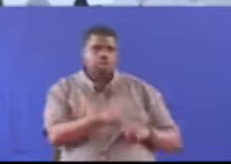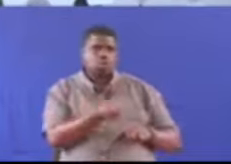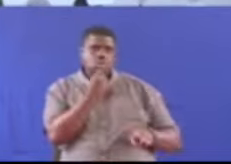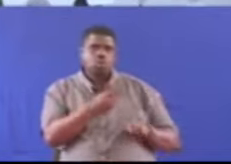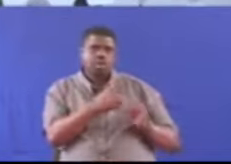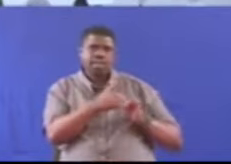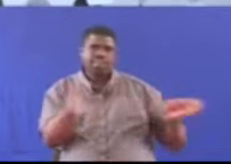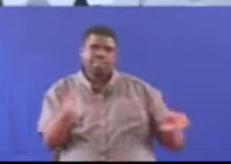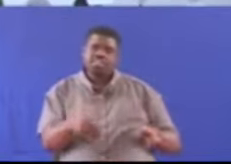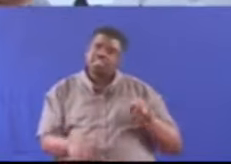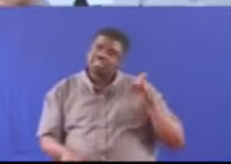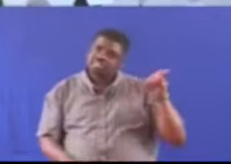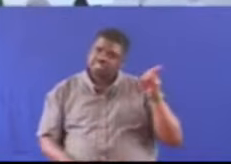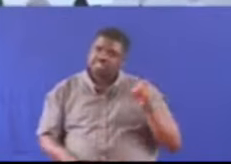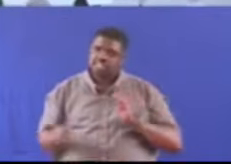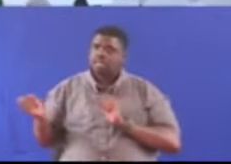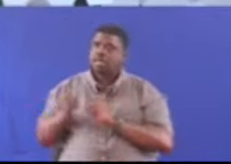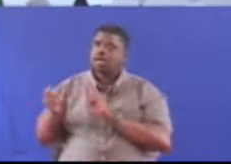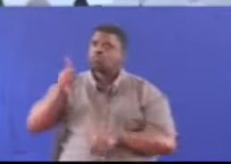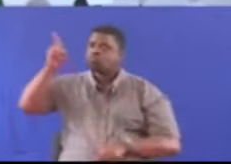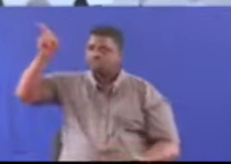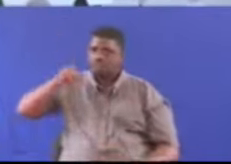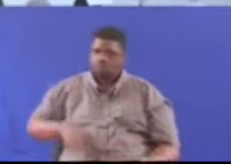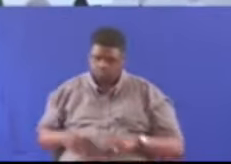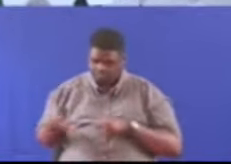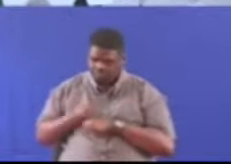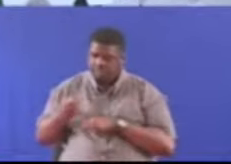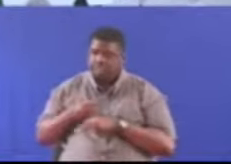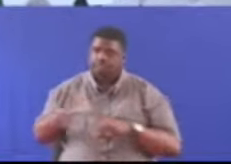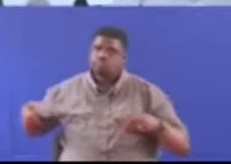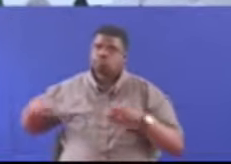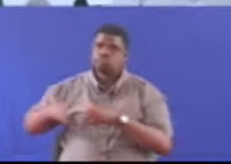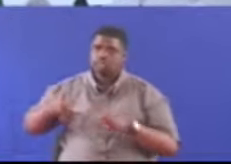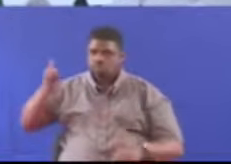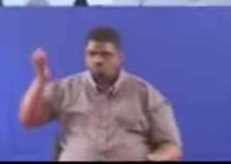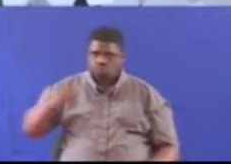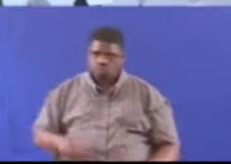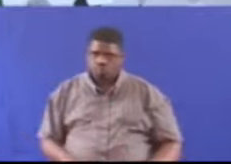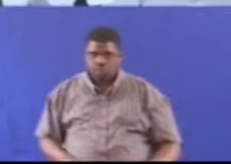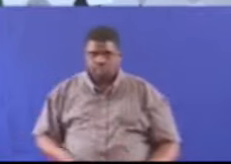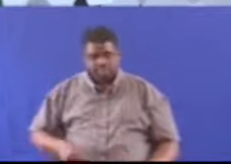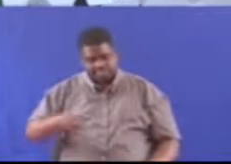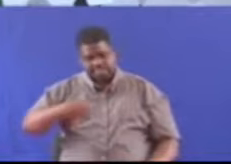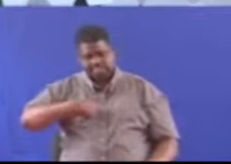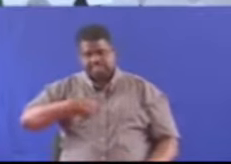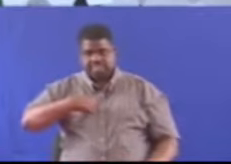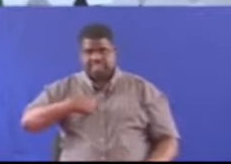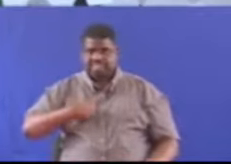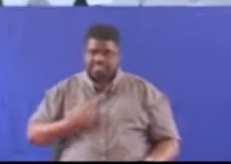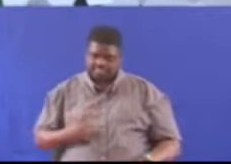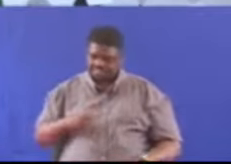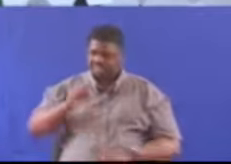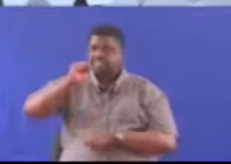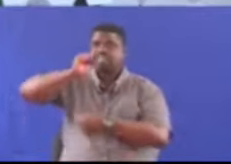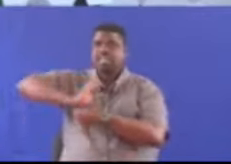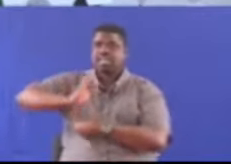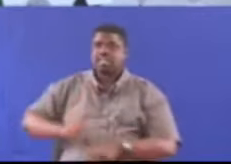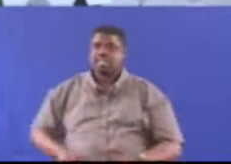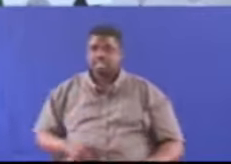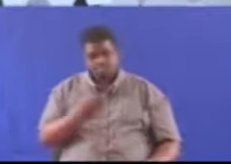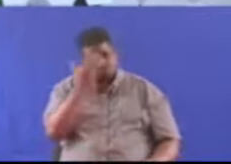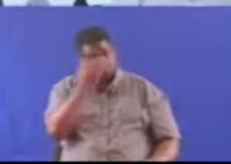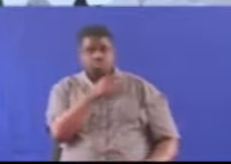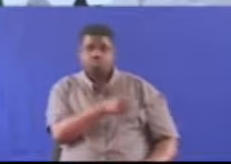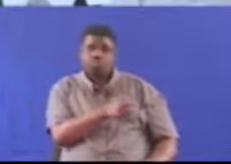nafasi hii kule Arusha tulipofanya ule mkutano. Kwa hiyo sisi katika bunge la SADC tulijua unazo,